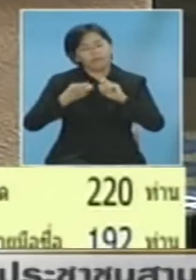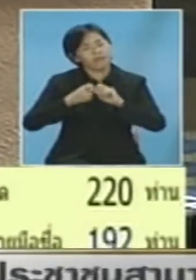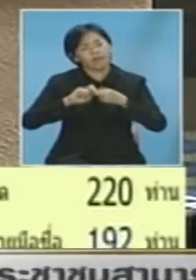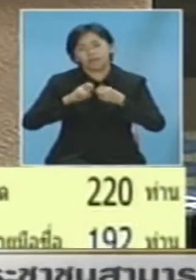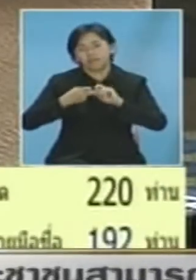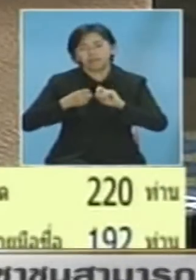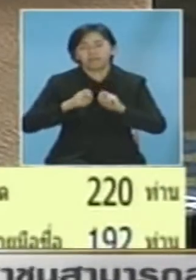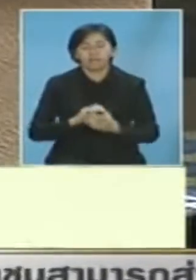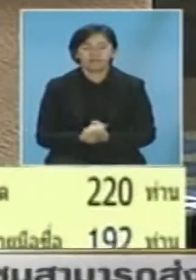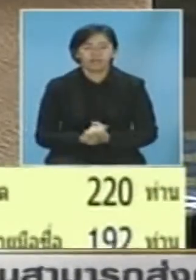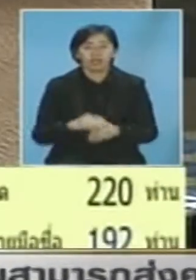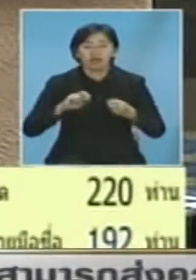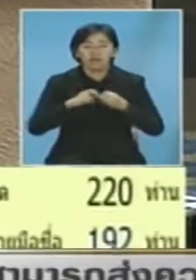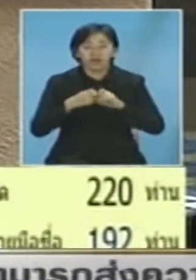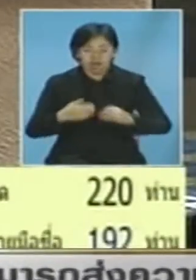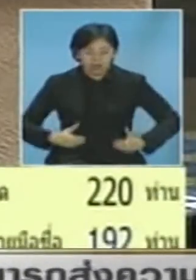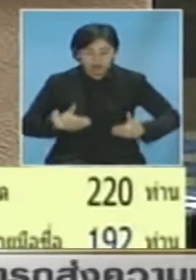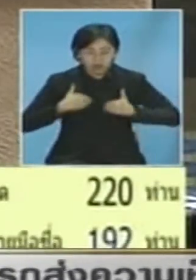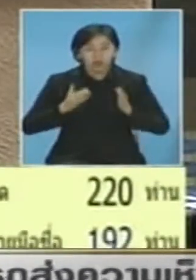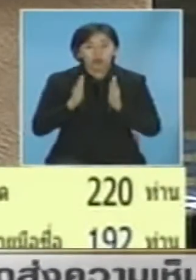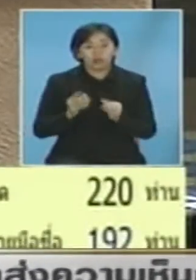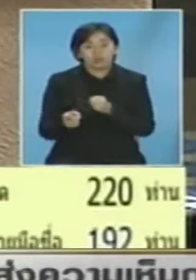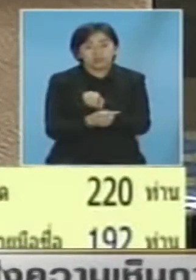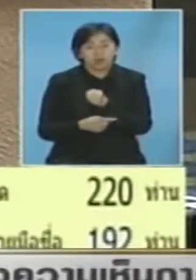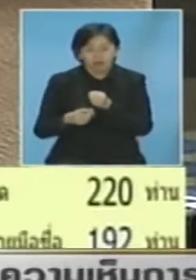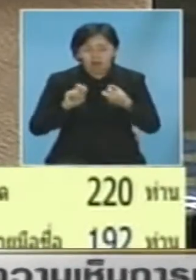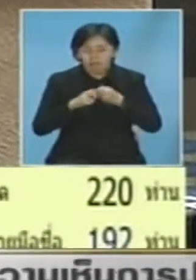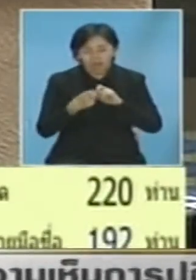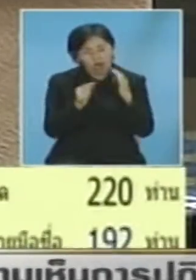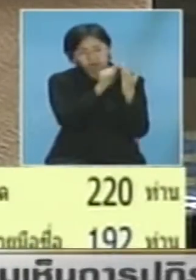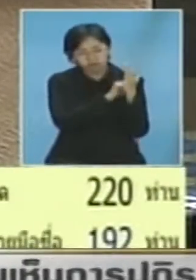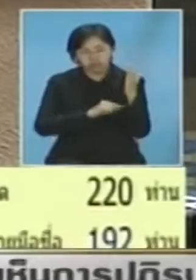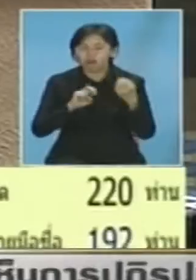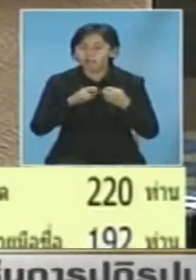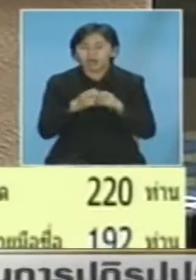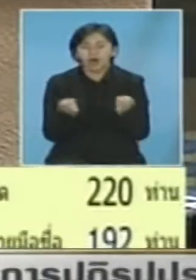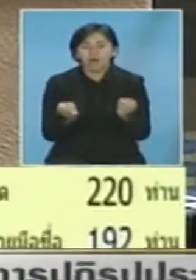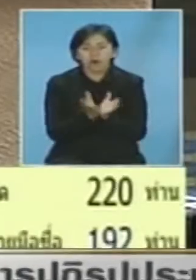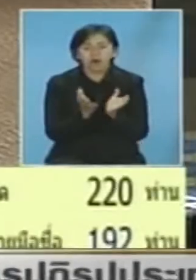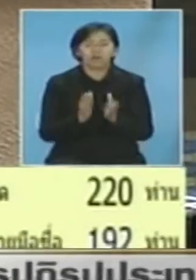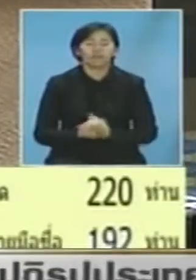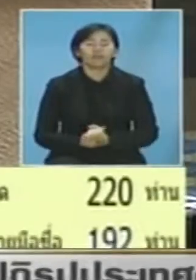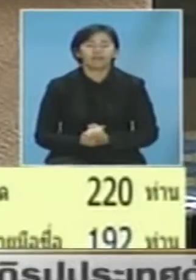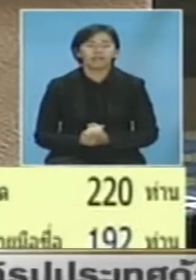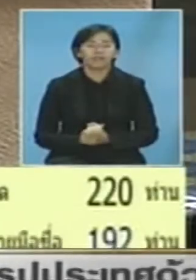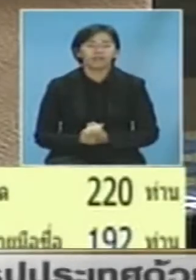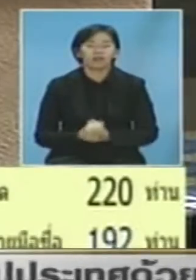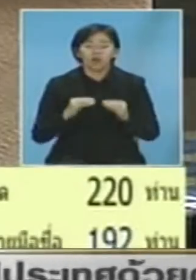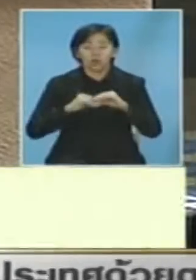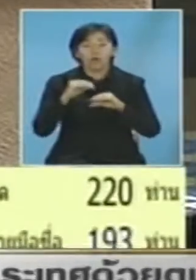ส่งผลกระทบต่อชีวิตของชาวนาอย่างกว้างขวางแสดงให้เห็นว่าโครง